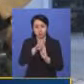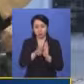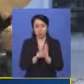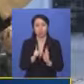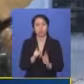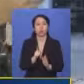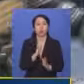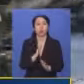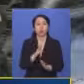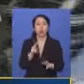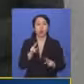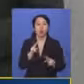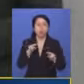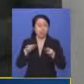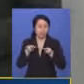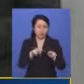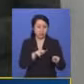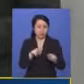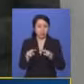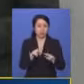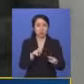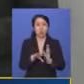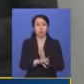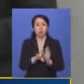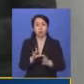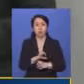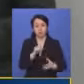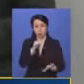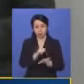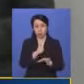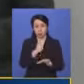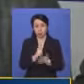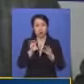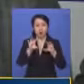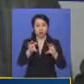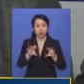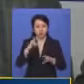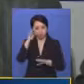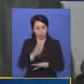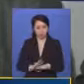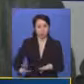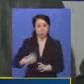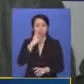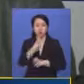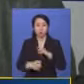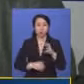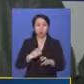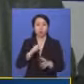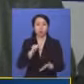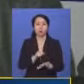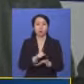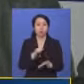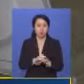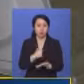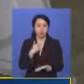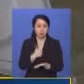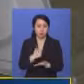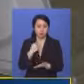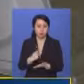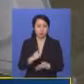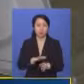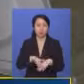для тех, кто будет следить за ходом электоральной кампании. Документ основывается на Конституции Республики Казахстан и международных пактах.